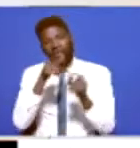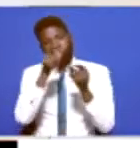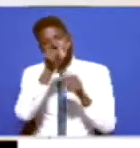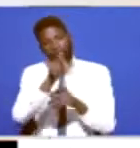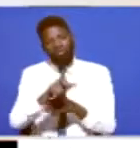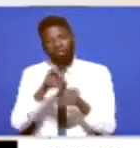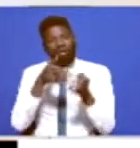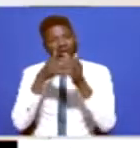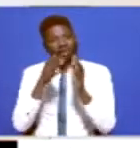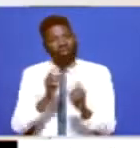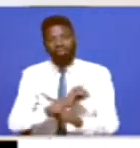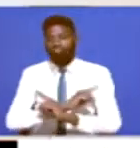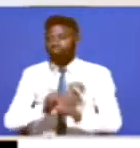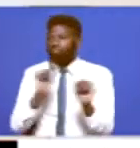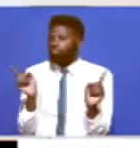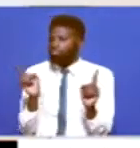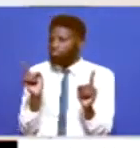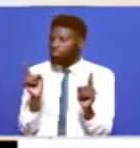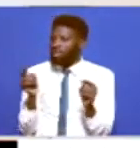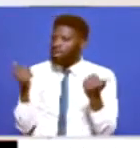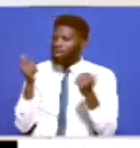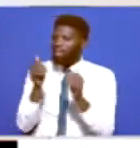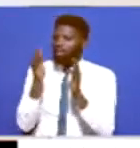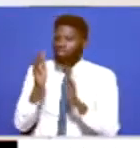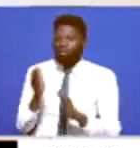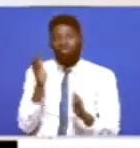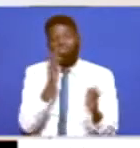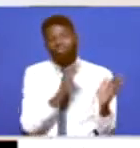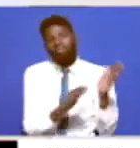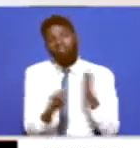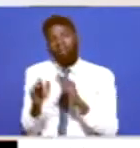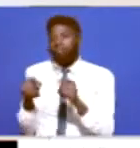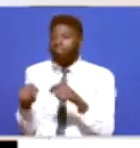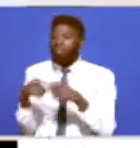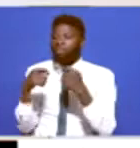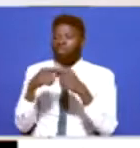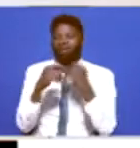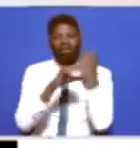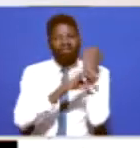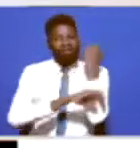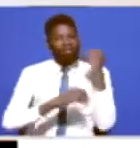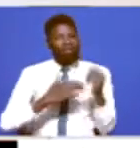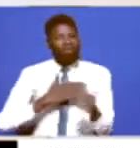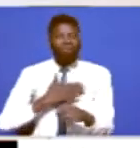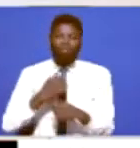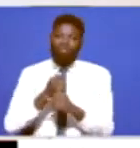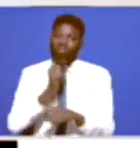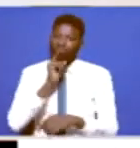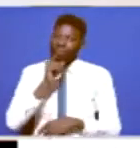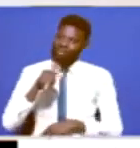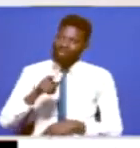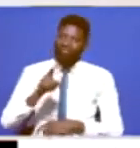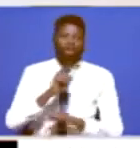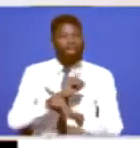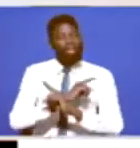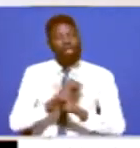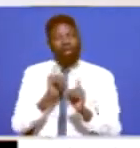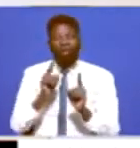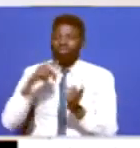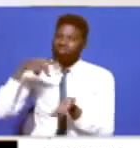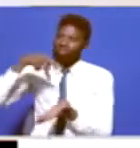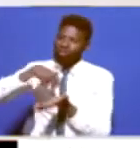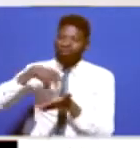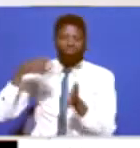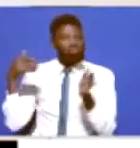hivyo mtu yoyote ambaye anapanga gazia kwa inji yetu, muhakikishe ya kwamba asisimame na mkatase